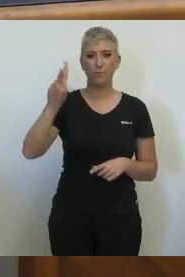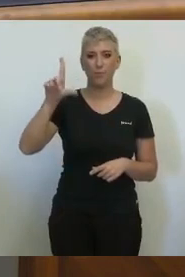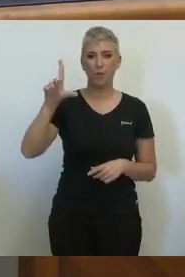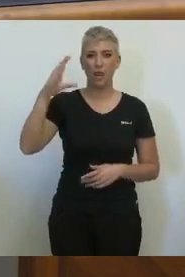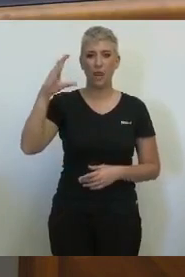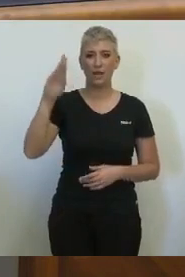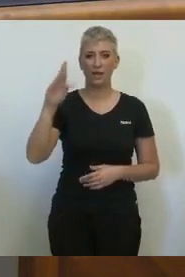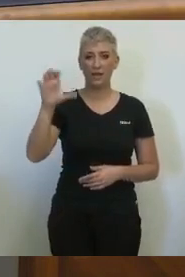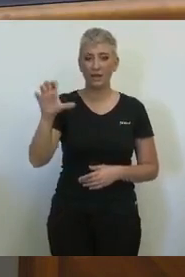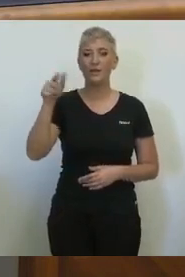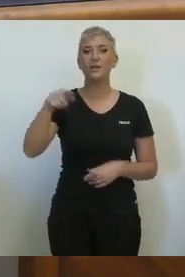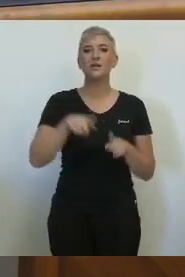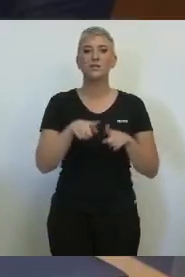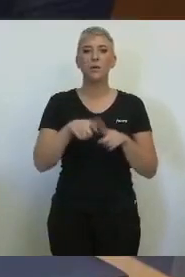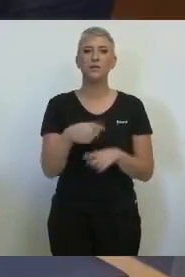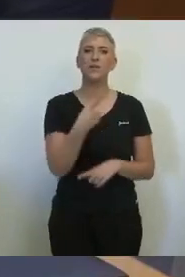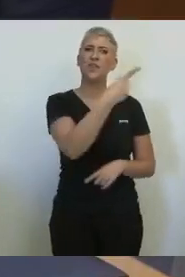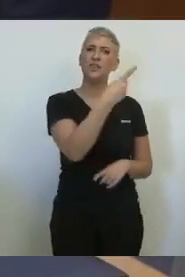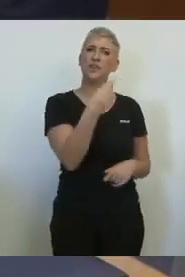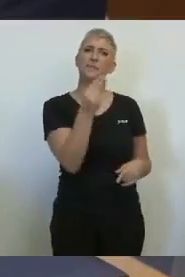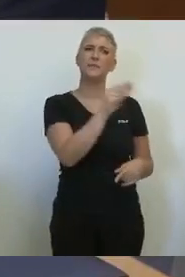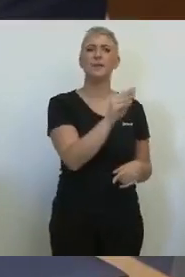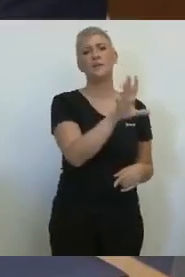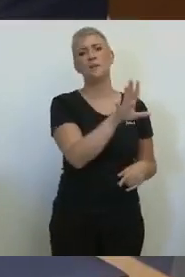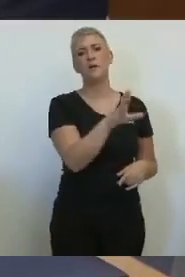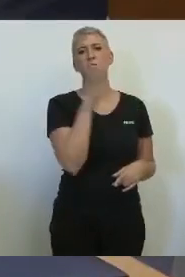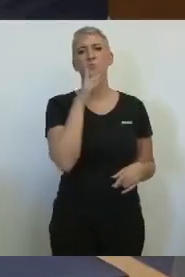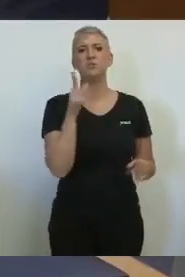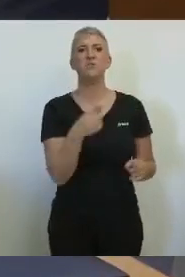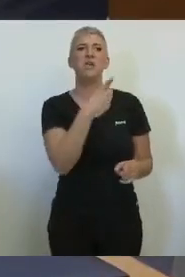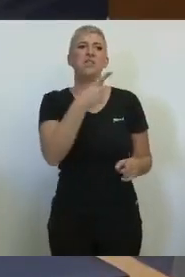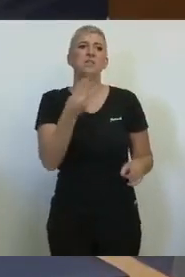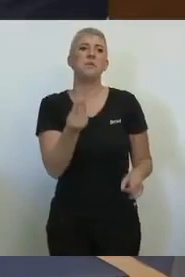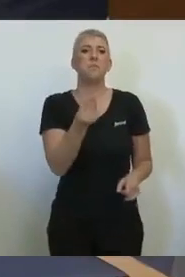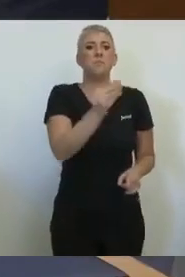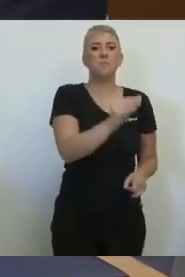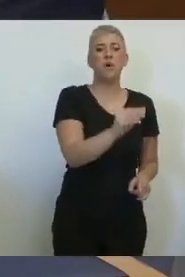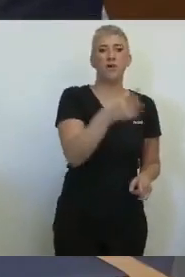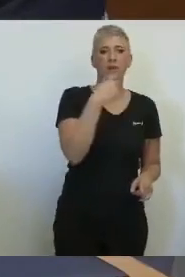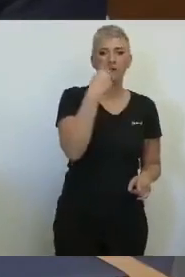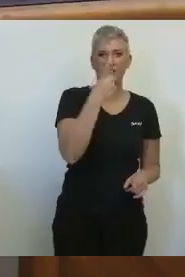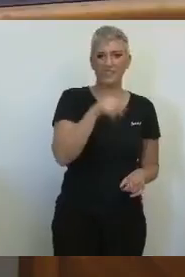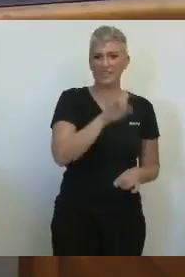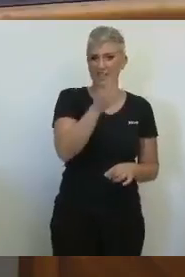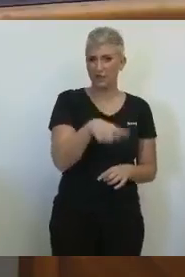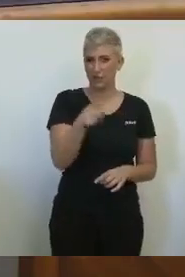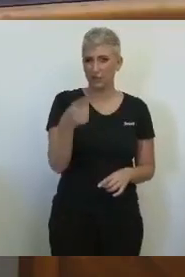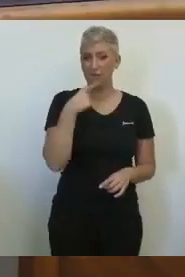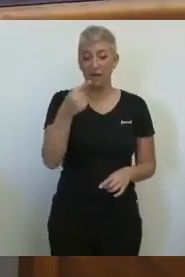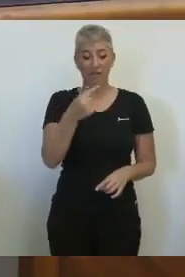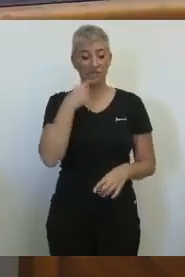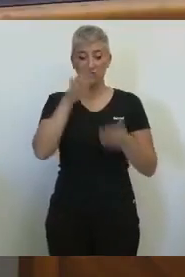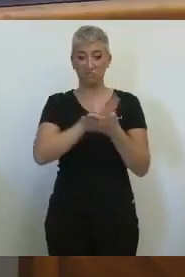fa una miradeta i, bueno, este ha recibido 100.000 más, pues vamos a darle algo, sense importar si és necessari o no. Això és el que ha dit avui Fernando Sepulcre,